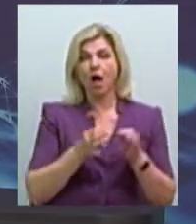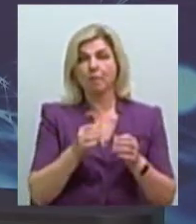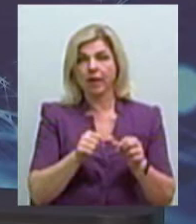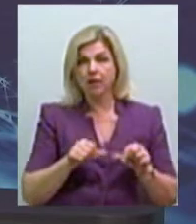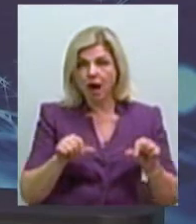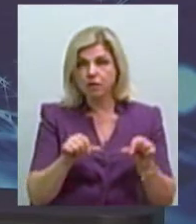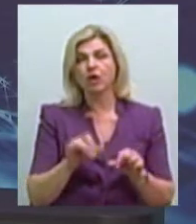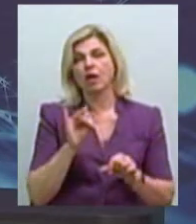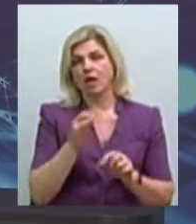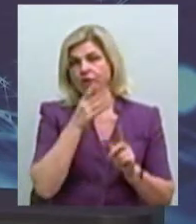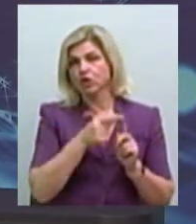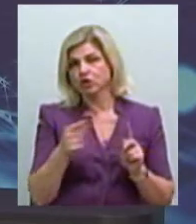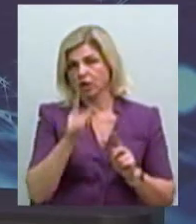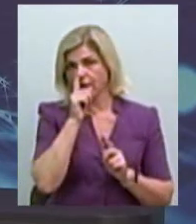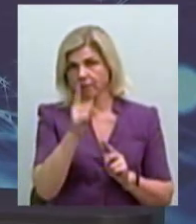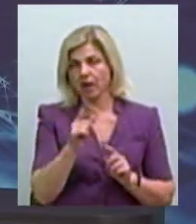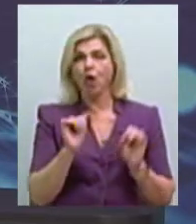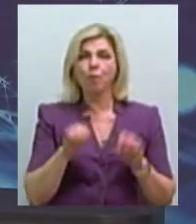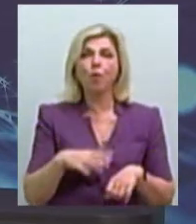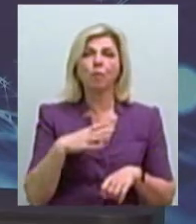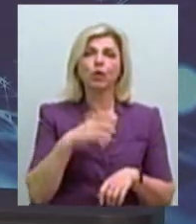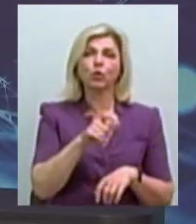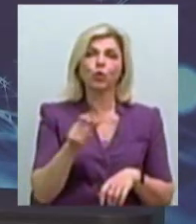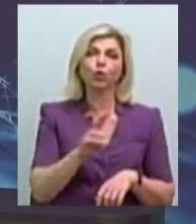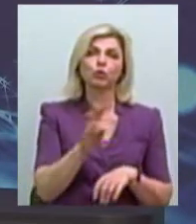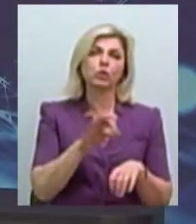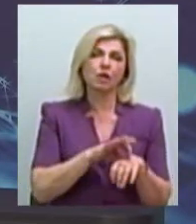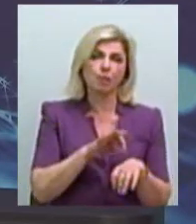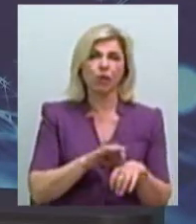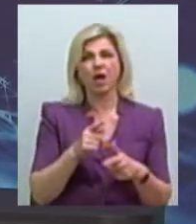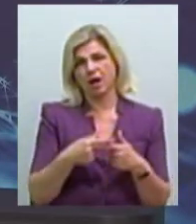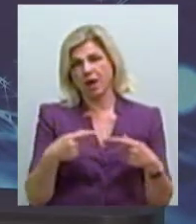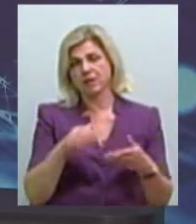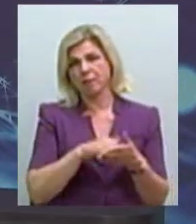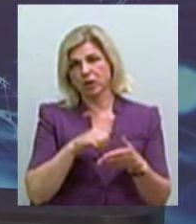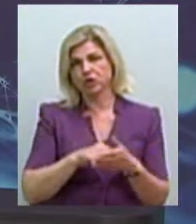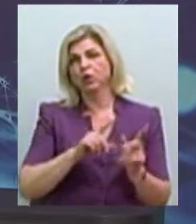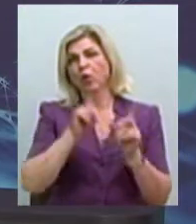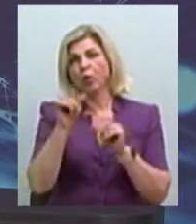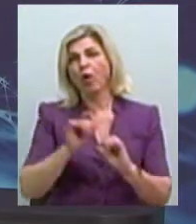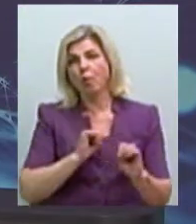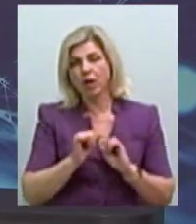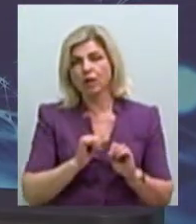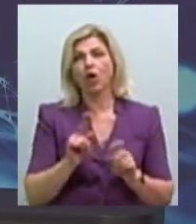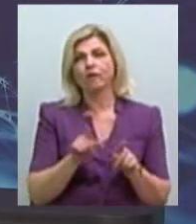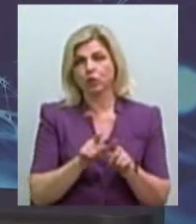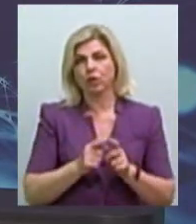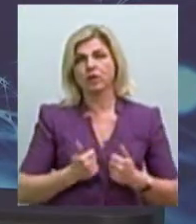намагаємося упродовж місяця. Але можуть бути всі люди, хтось заболів, хтось там ще щось поїхав у відрядження. Тобто, але все ж таки ми